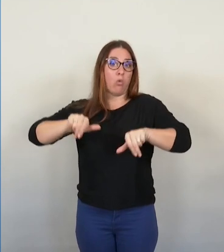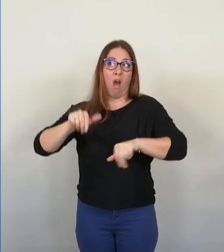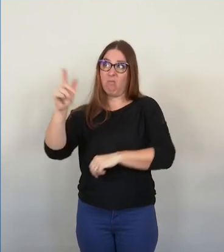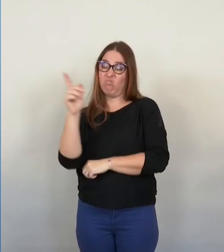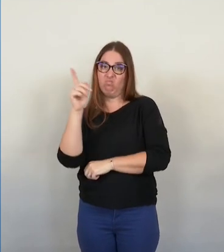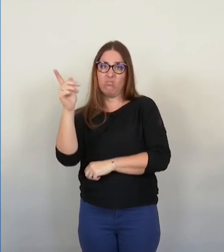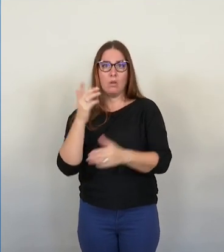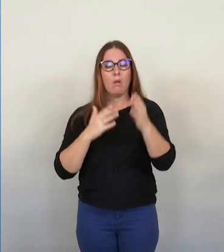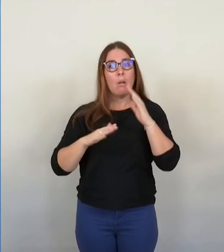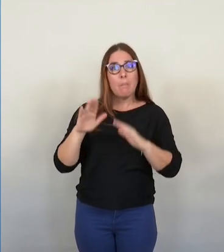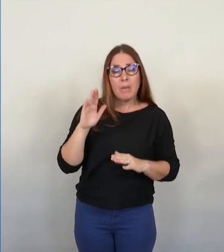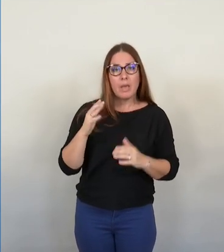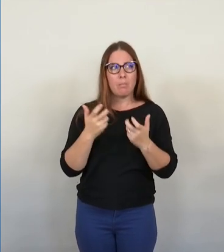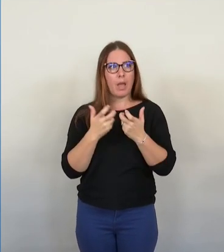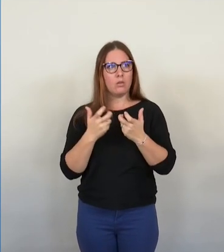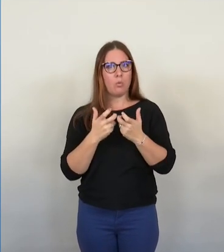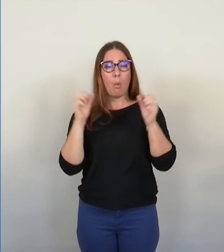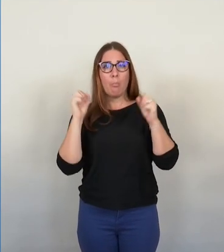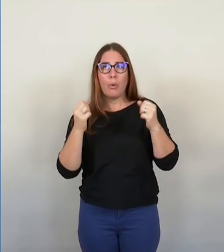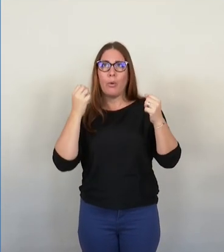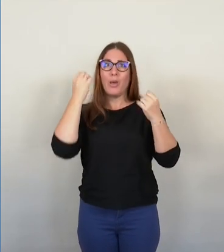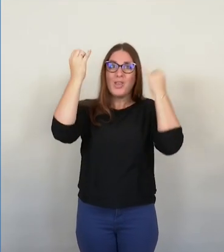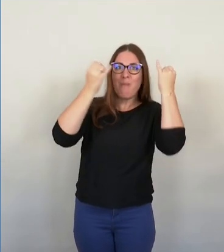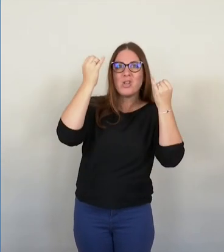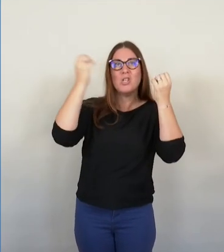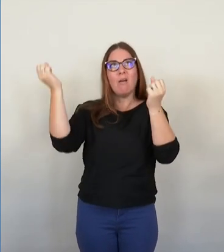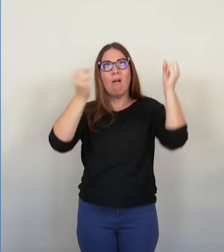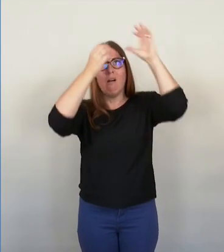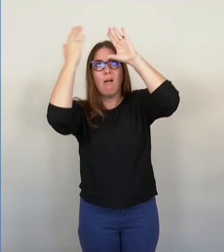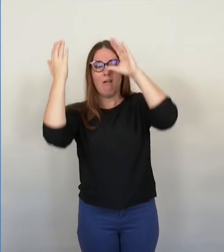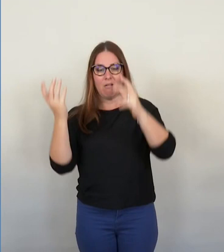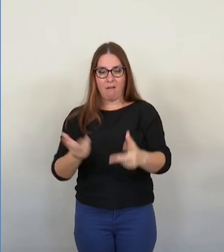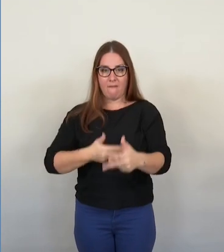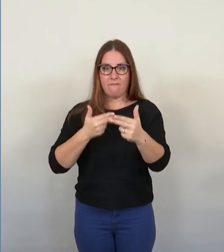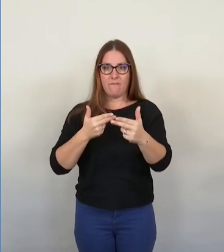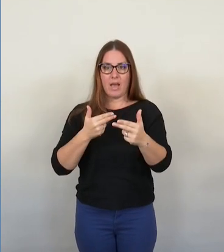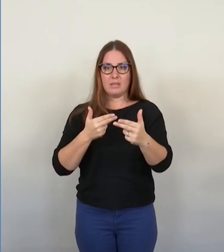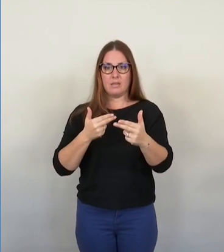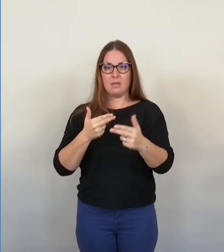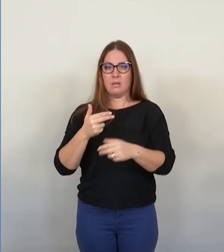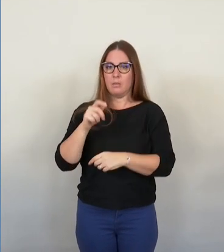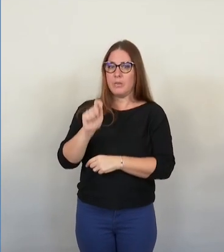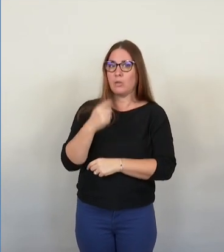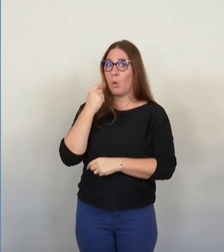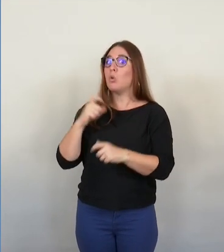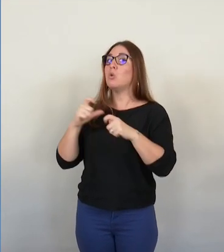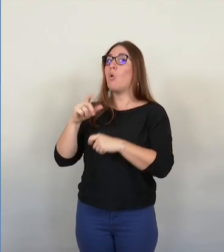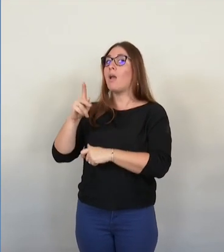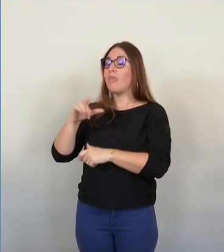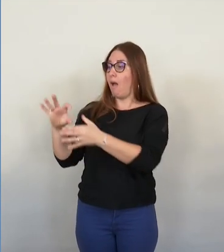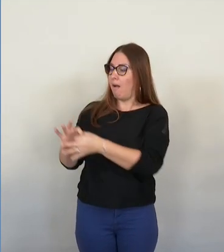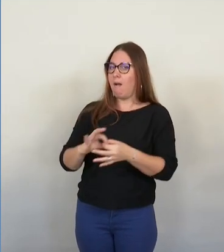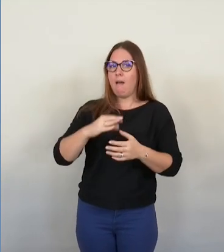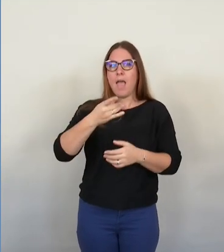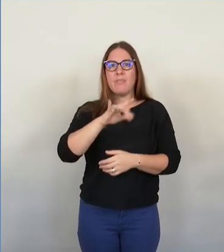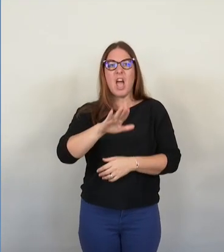par contre on peut pas s'imaginer on peut pas s'empêcher d'imaginer de rêver à cette phase qui que je R de Monsieur tiada les MDH à la Grenobloise